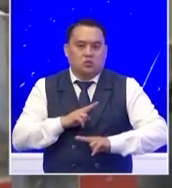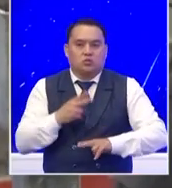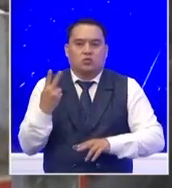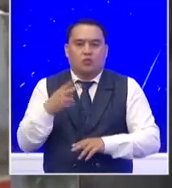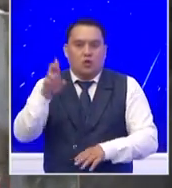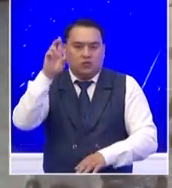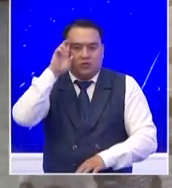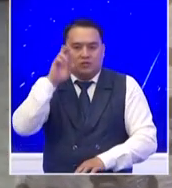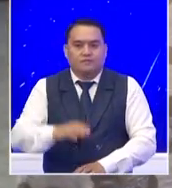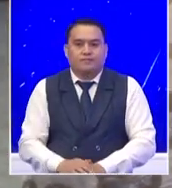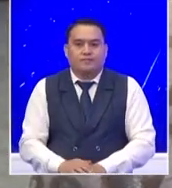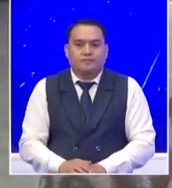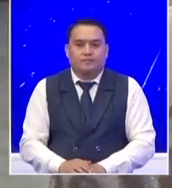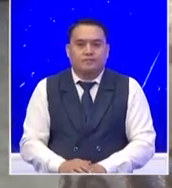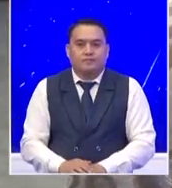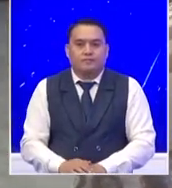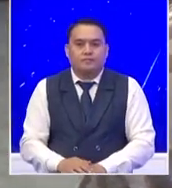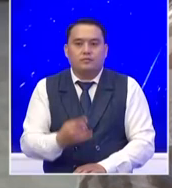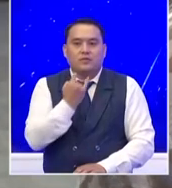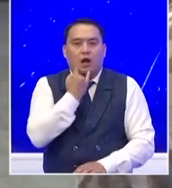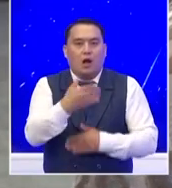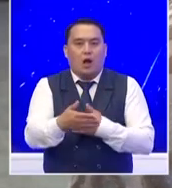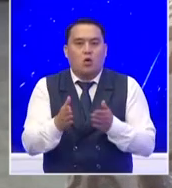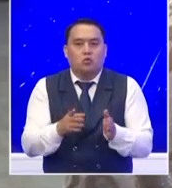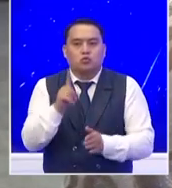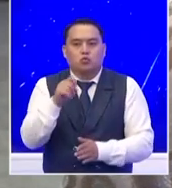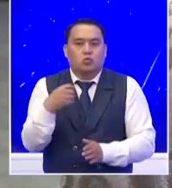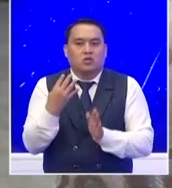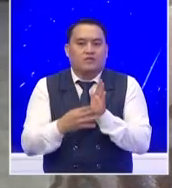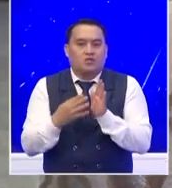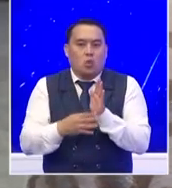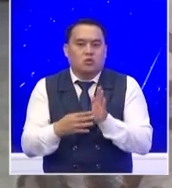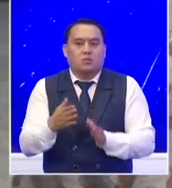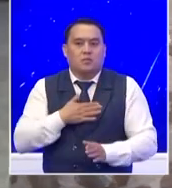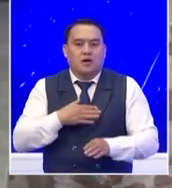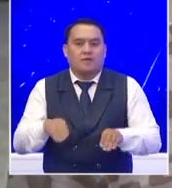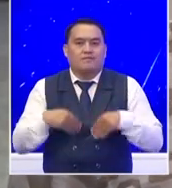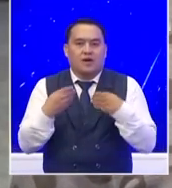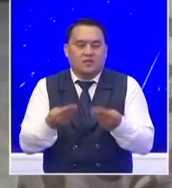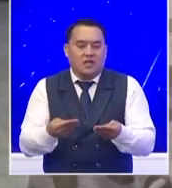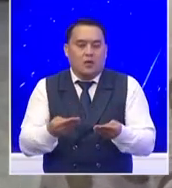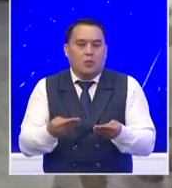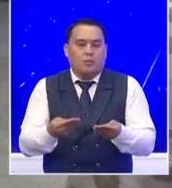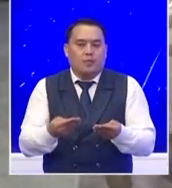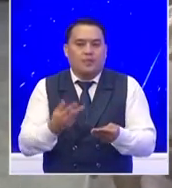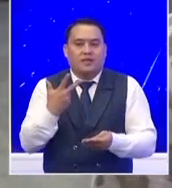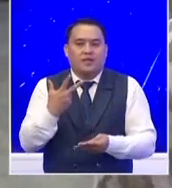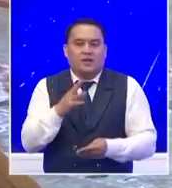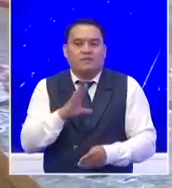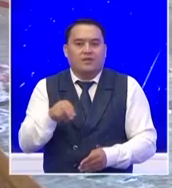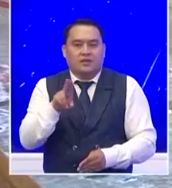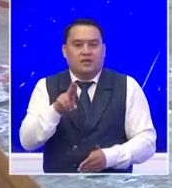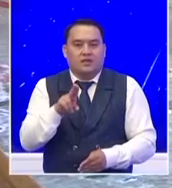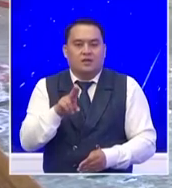двух стран. Это аккумуляторы до 190-х. Мы выдали в ассортименте все 3 вида брендов.